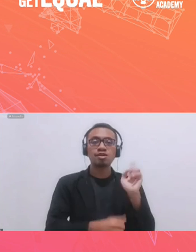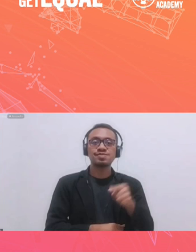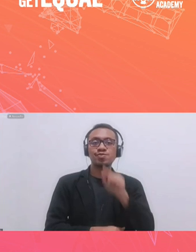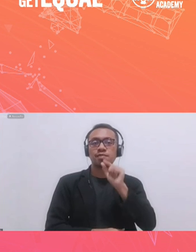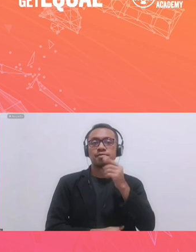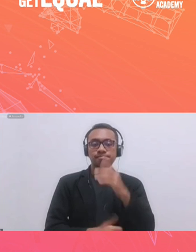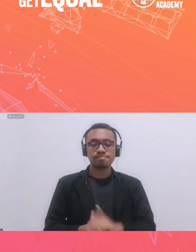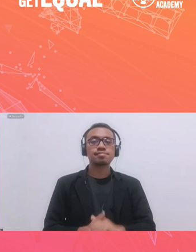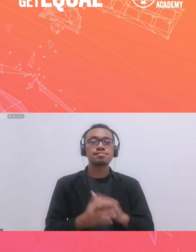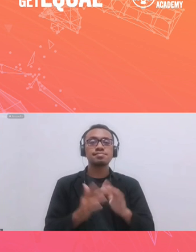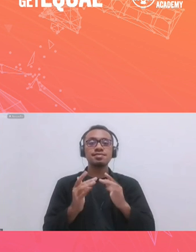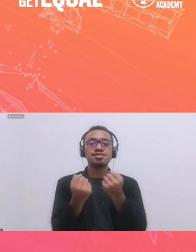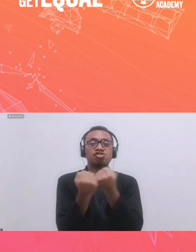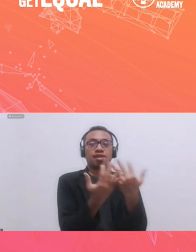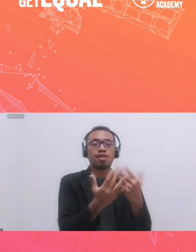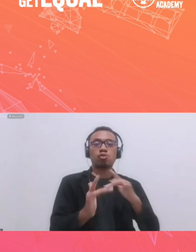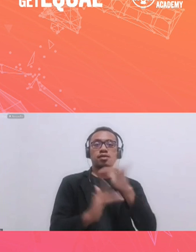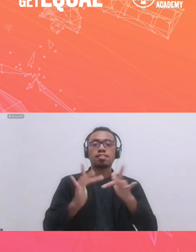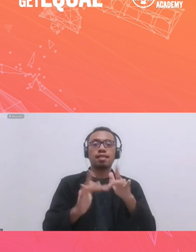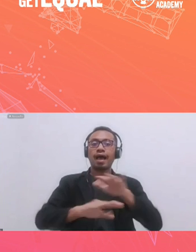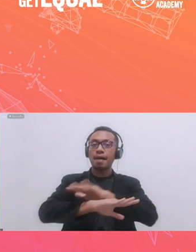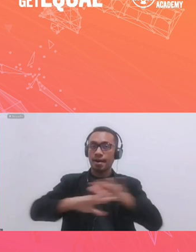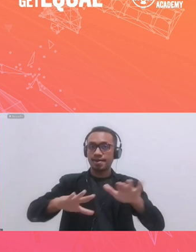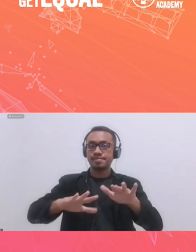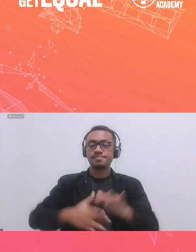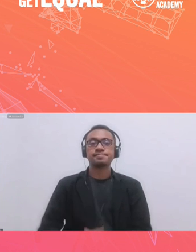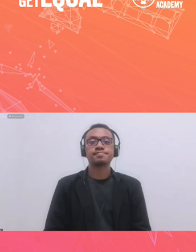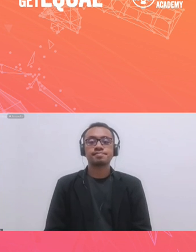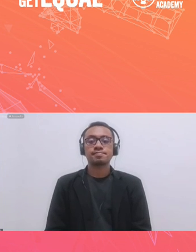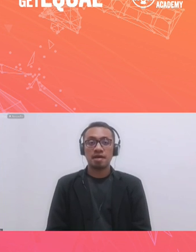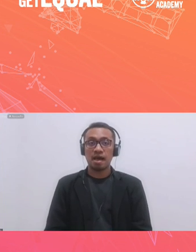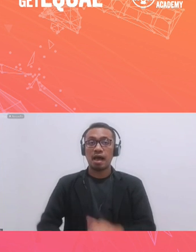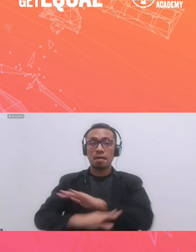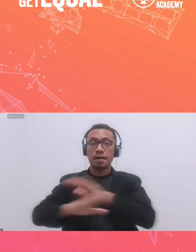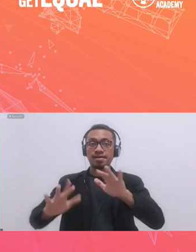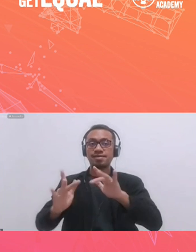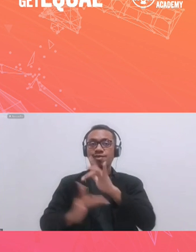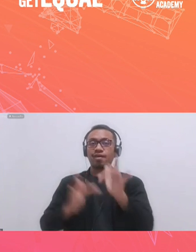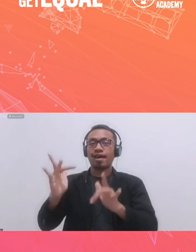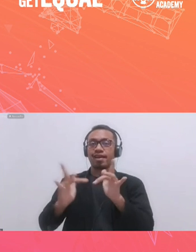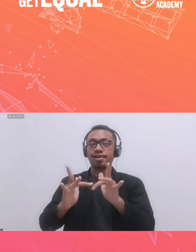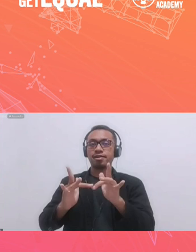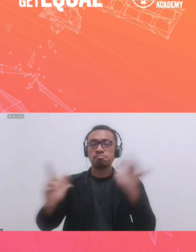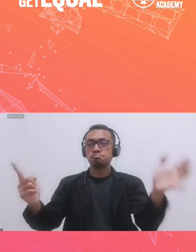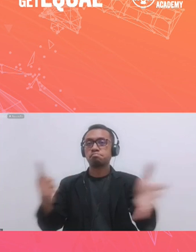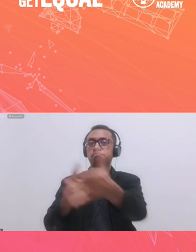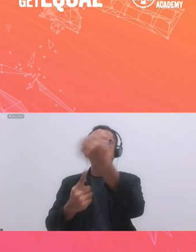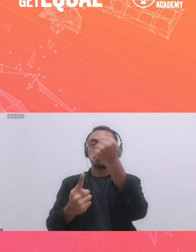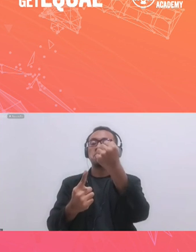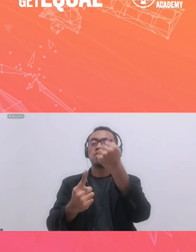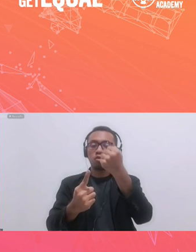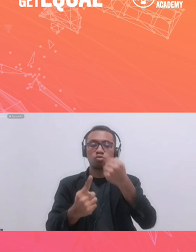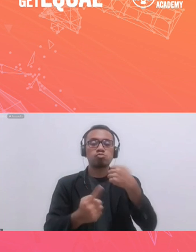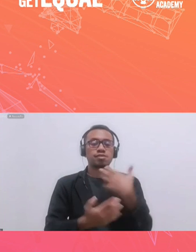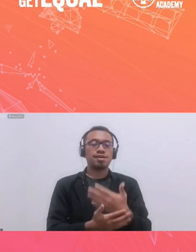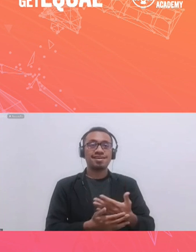di dunia digital. Sebagai komitmen dan gagasan untuk mencapai hal tersebut yang sudah kita hasilkan bersama dipimpin oleh